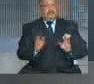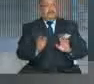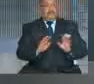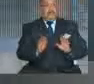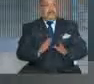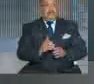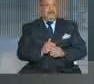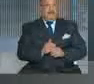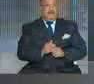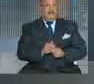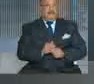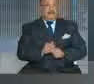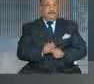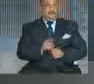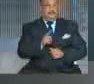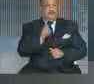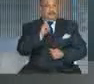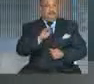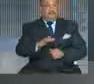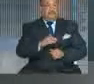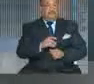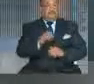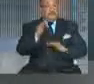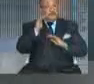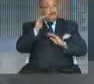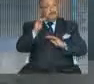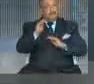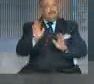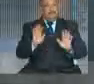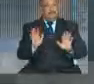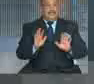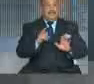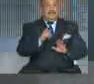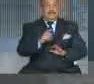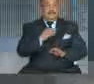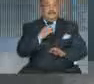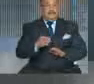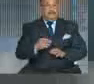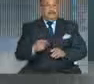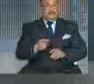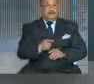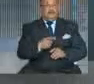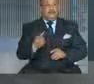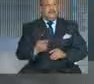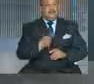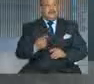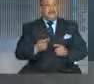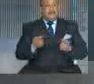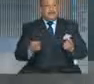عظيما. مثلت دورة في المسرحية اللي هو النخلة.